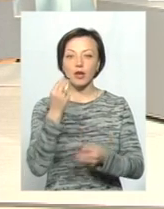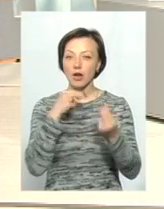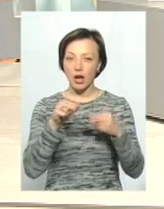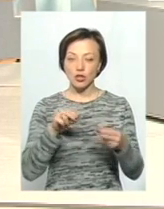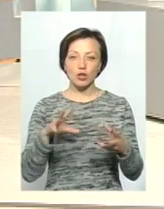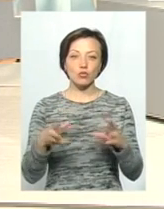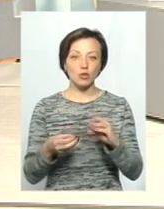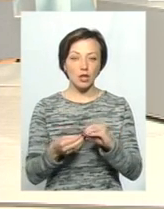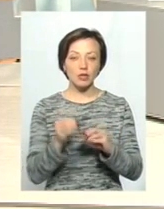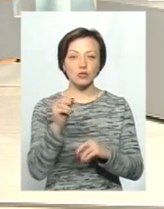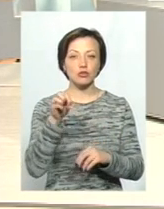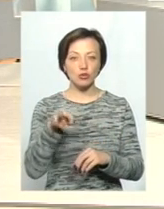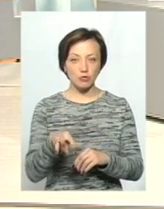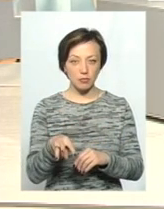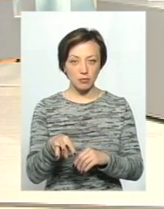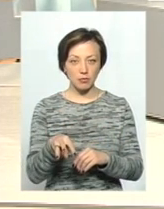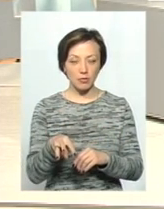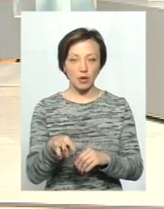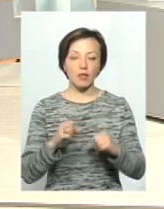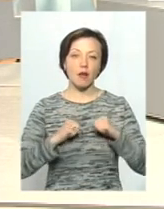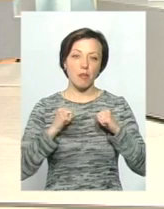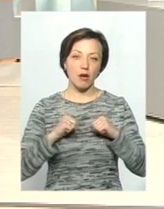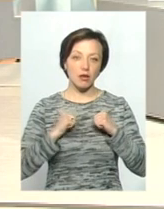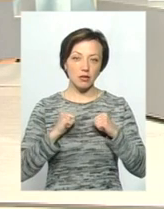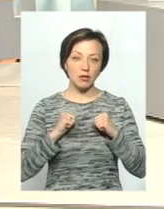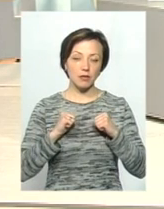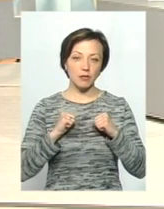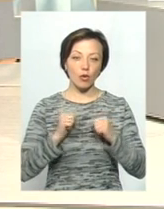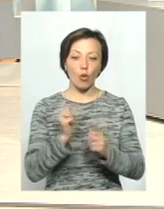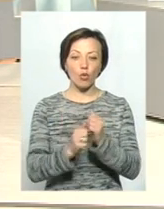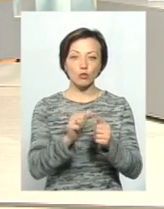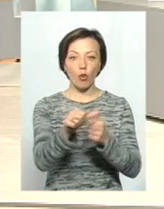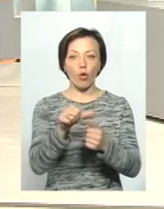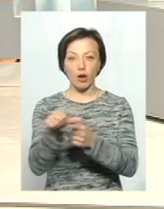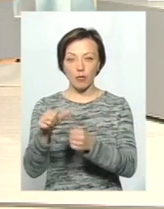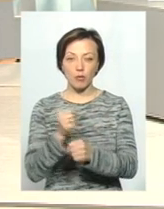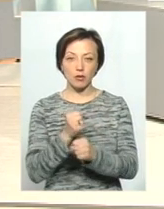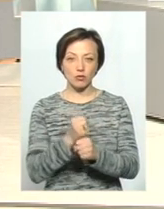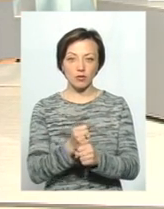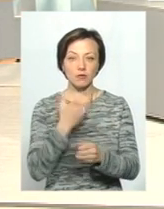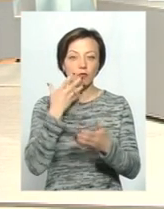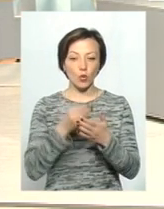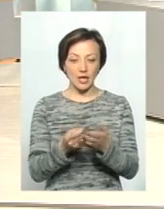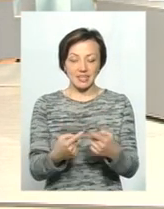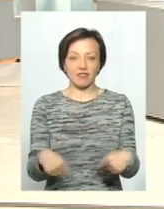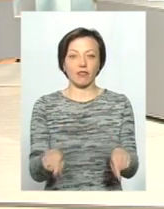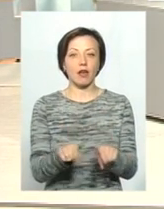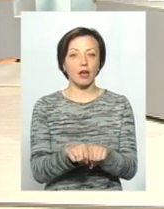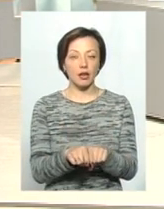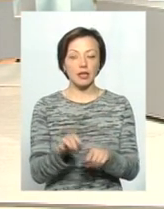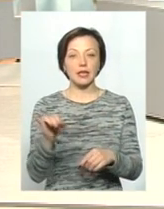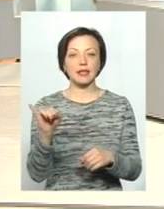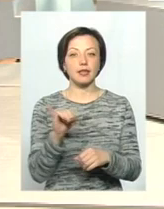кращий результат, ніж намагання кожному окремо працювати в своїй сфері.